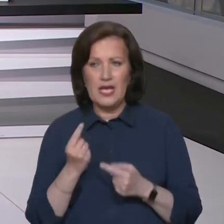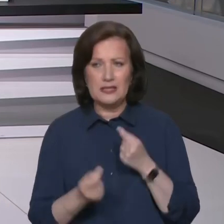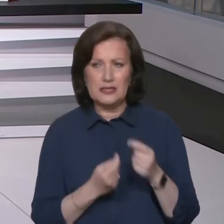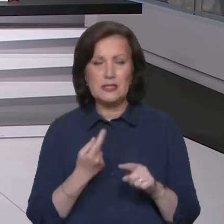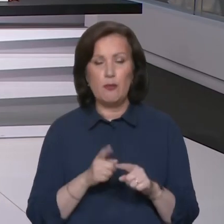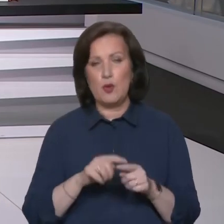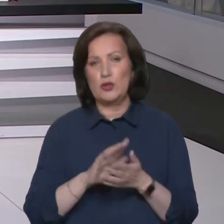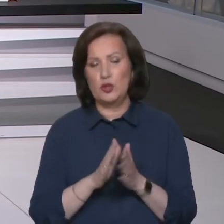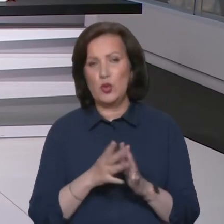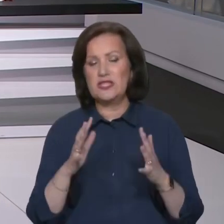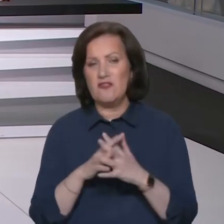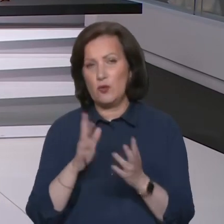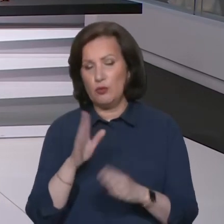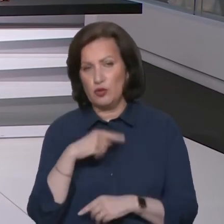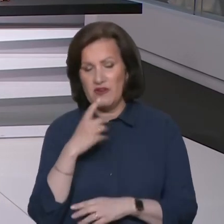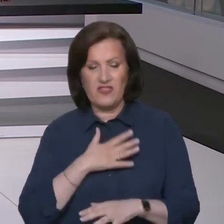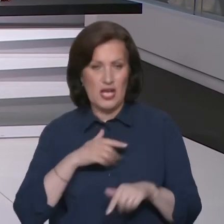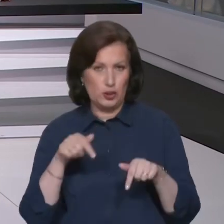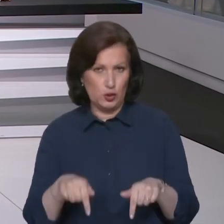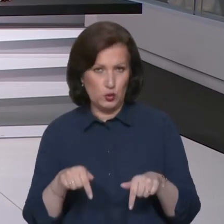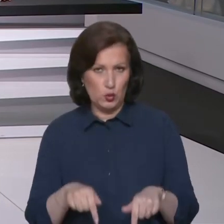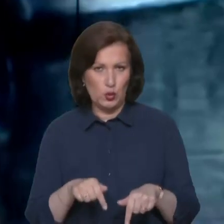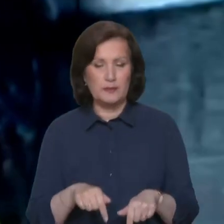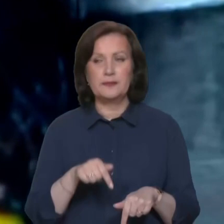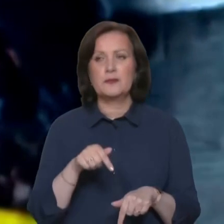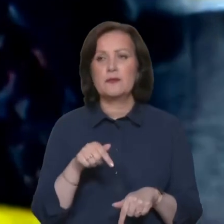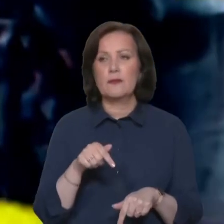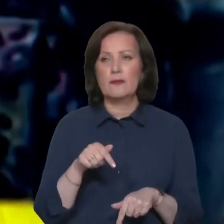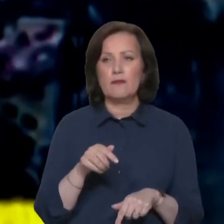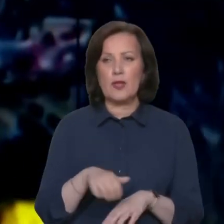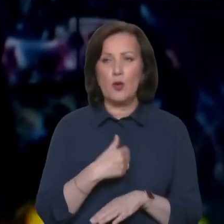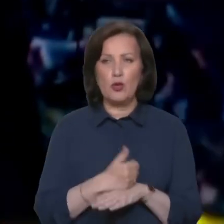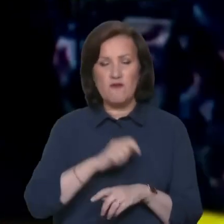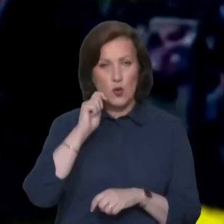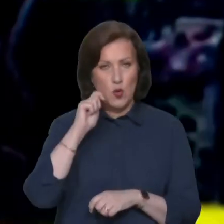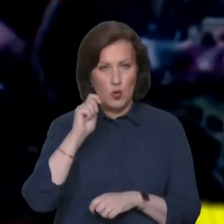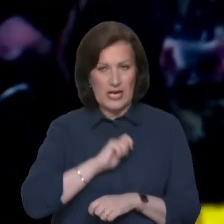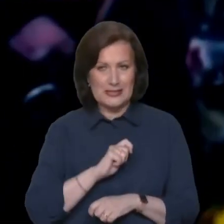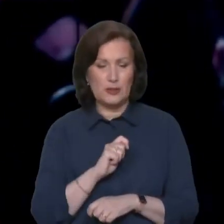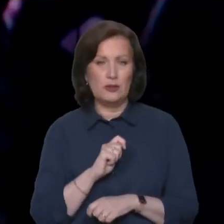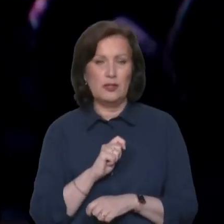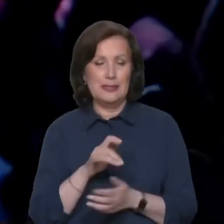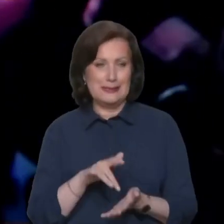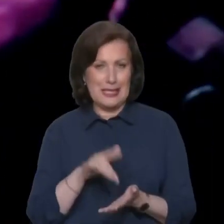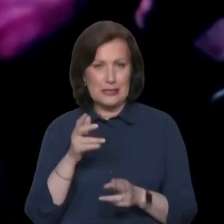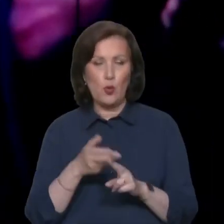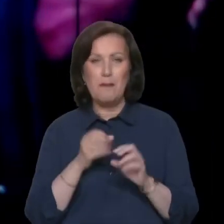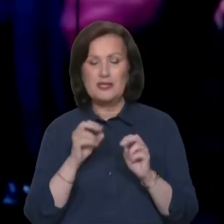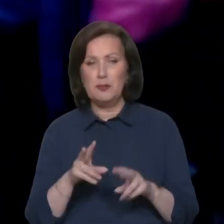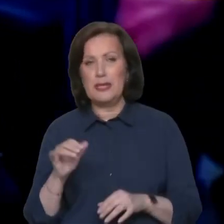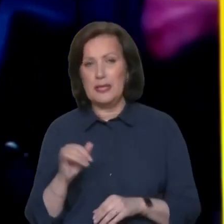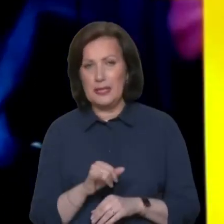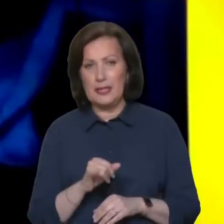Детальніше про ситуацію на фронті будемо говорити в нашій студії з Сергієм Кузаном, головою Українського центру безпеки